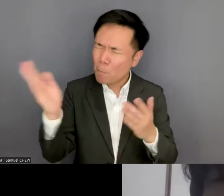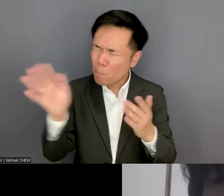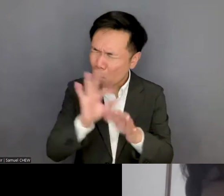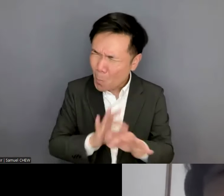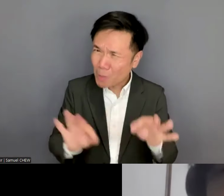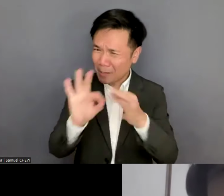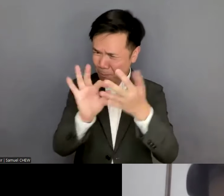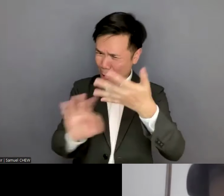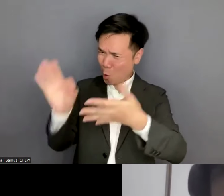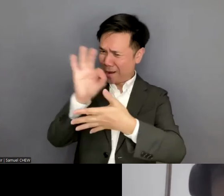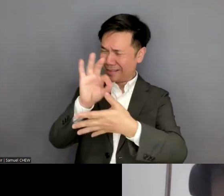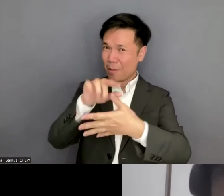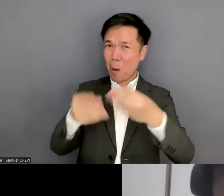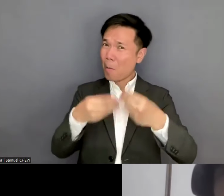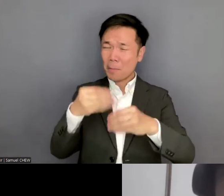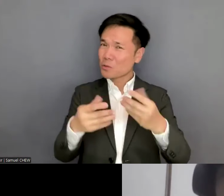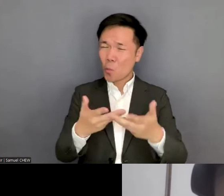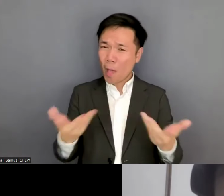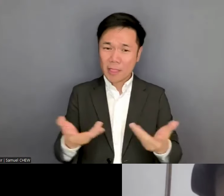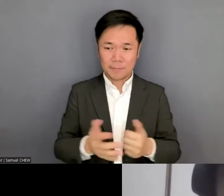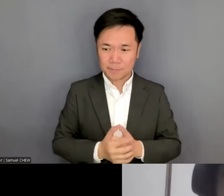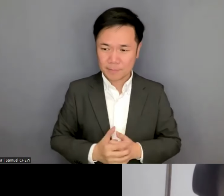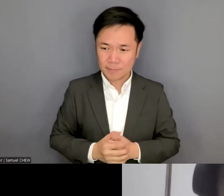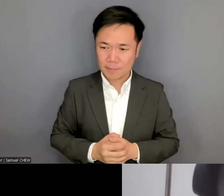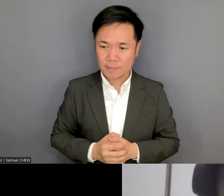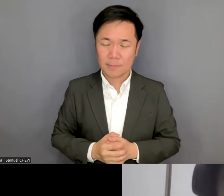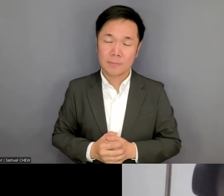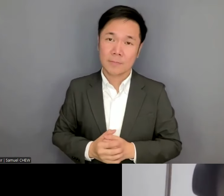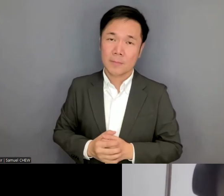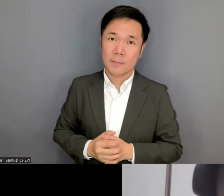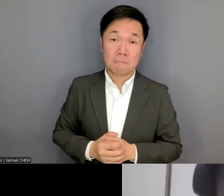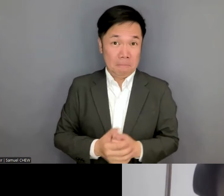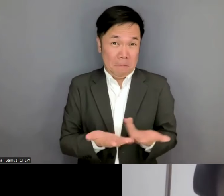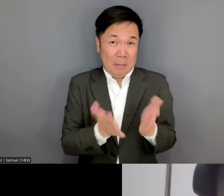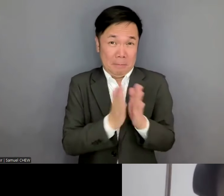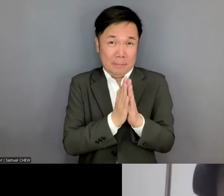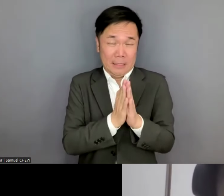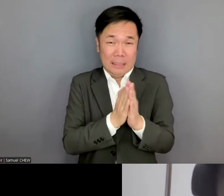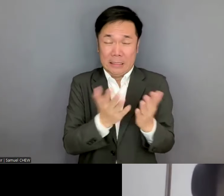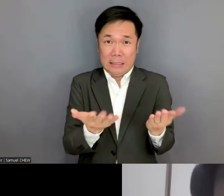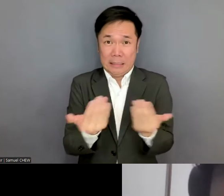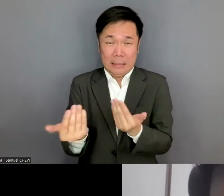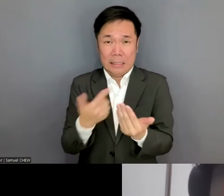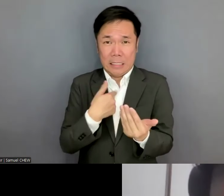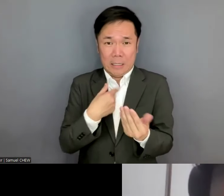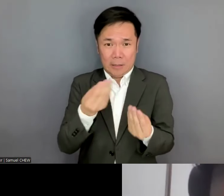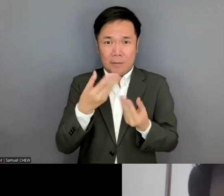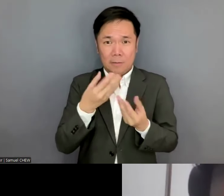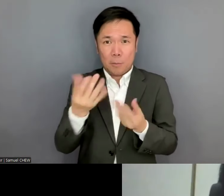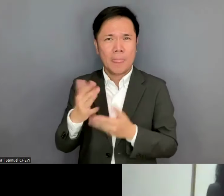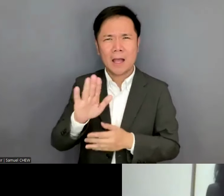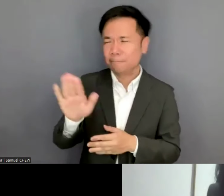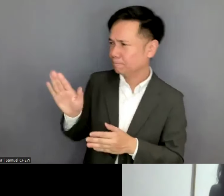nous voulons que vous We puissiez nous would aider à like identifier. you Voilà, to ça c'est la help première us question. identify them. I am so